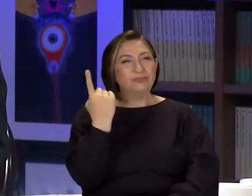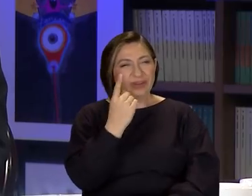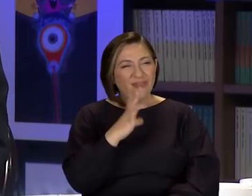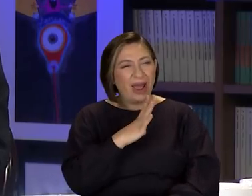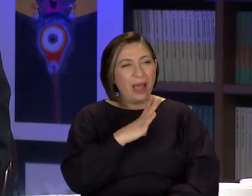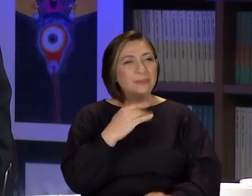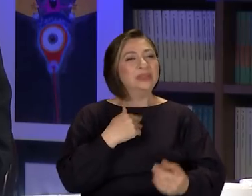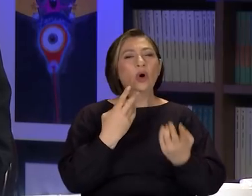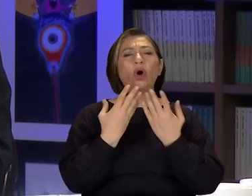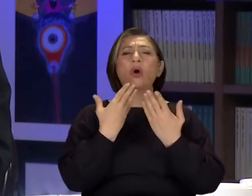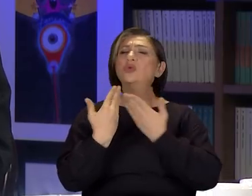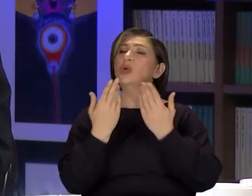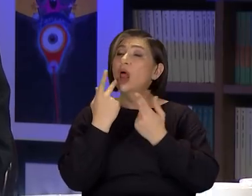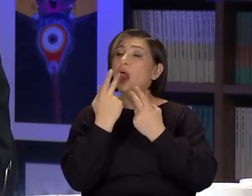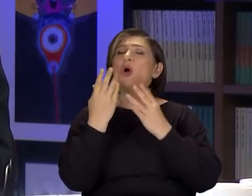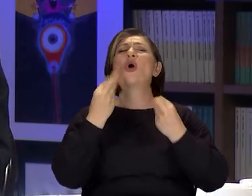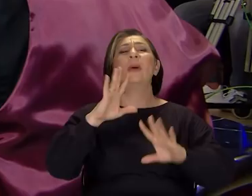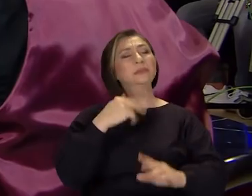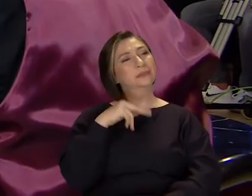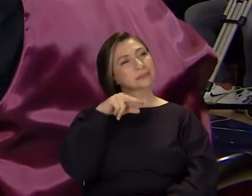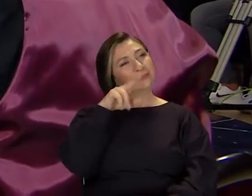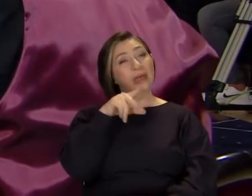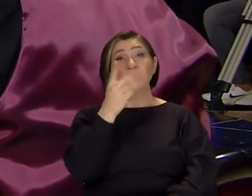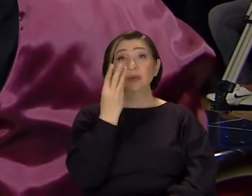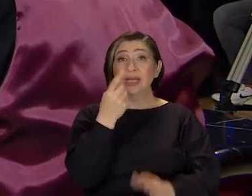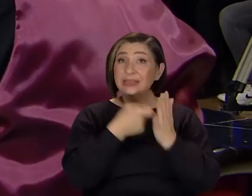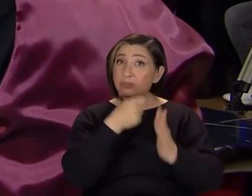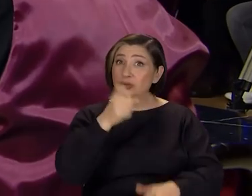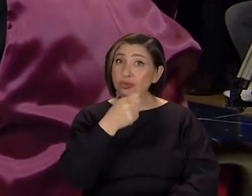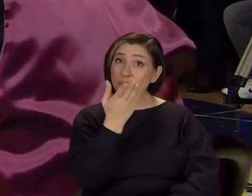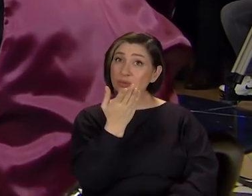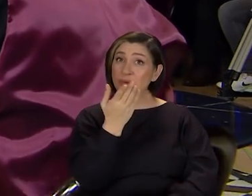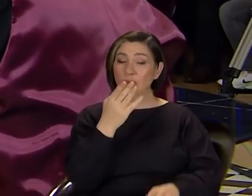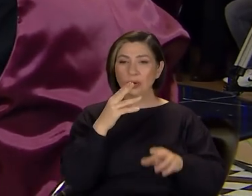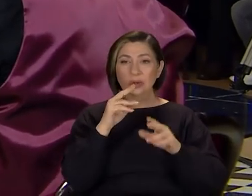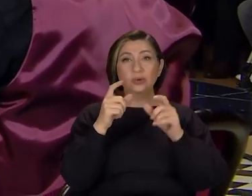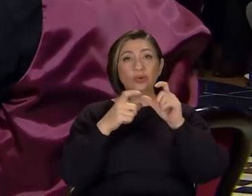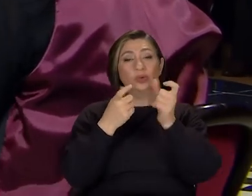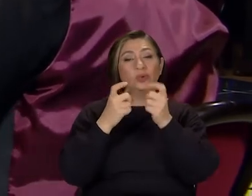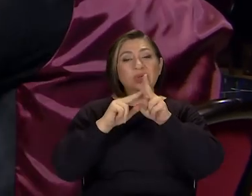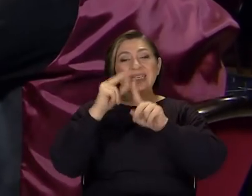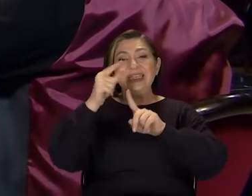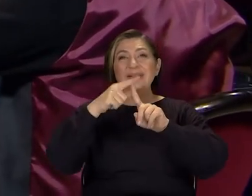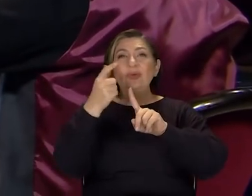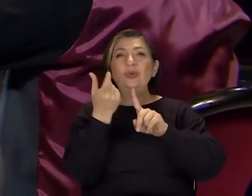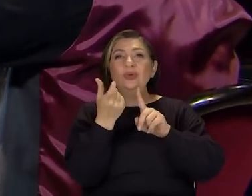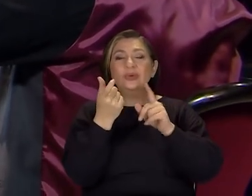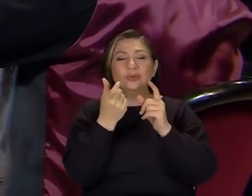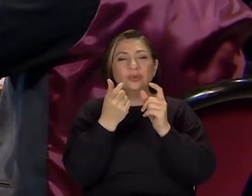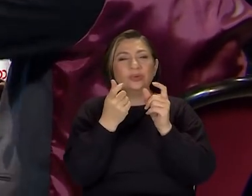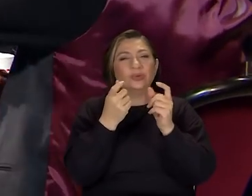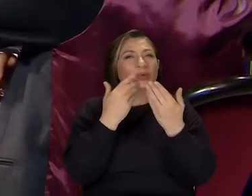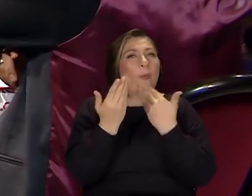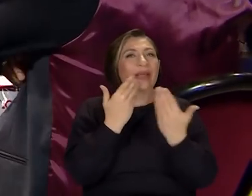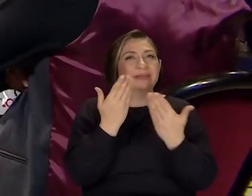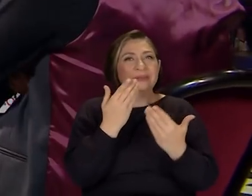Yani biz konuşmadan konuşuyoruz. Ne güzel isim buldun ona. Yani security sohbet. Yani çok fazla konuşmaya gerek